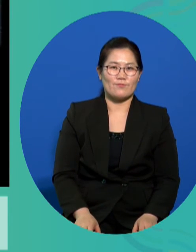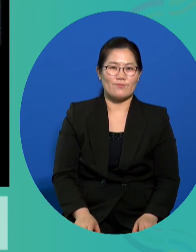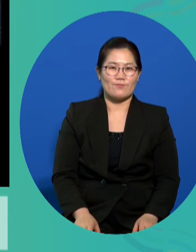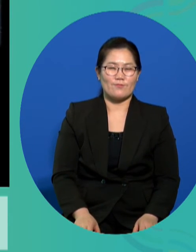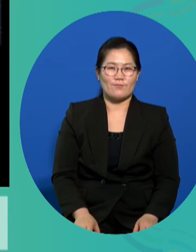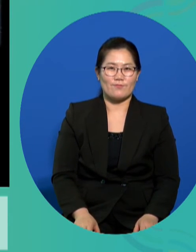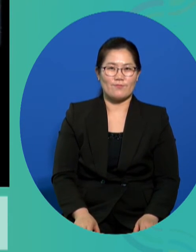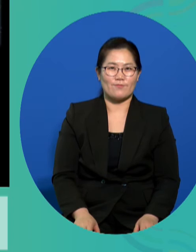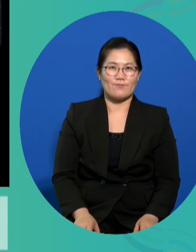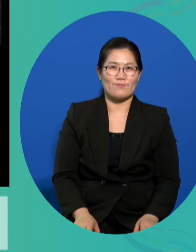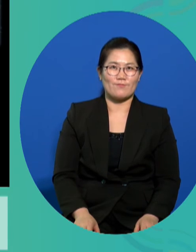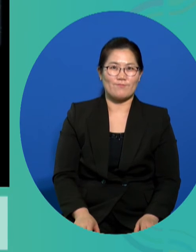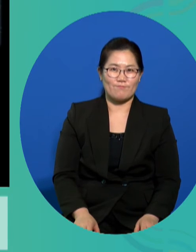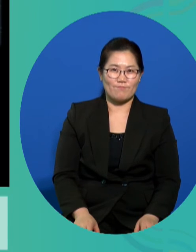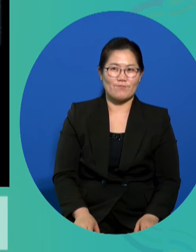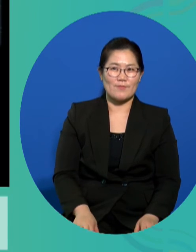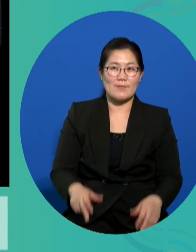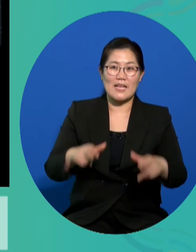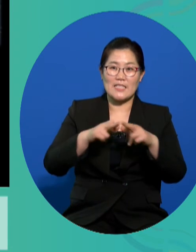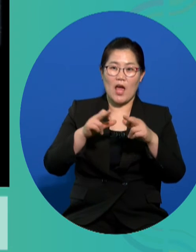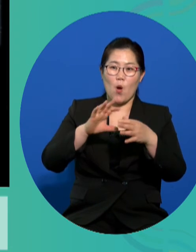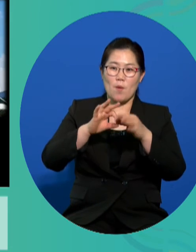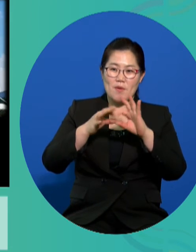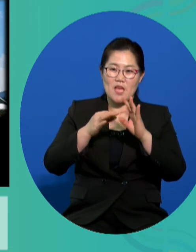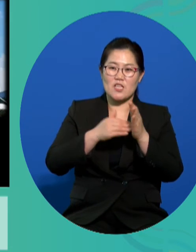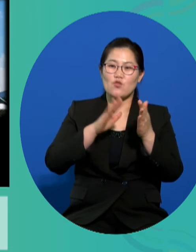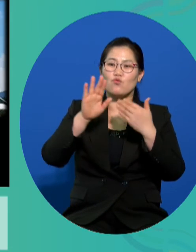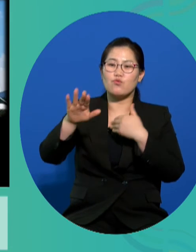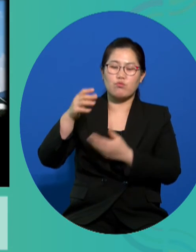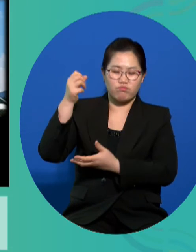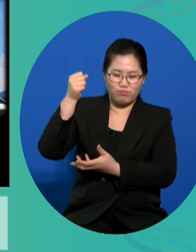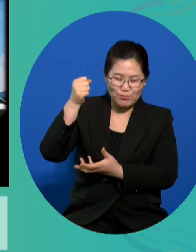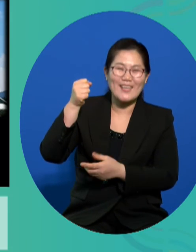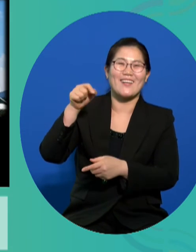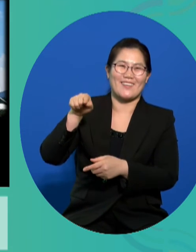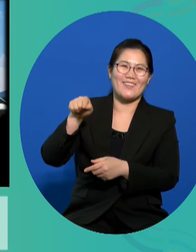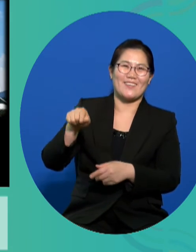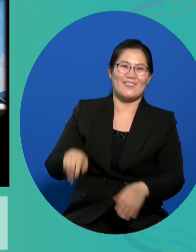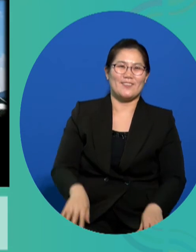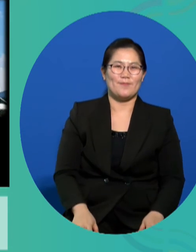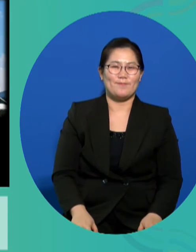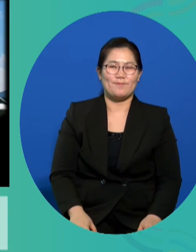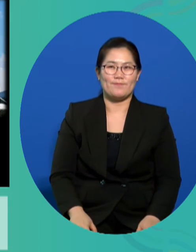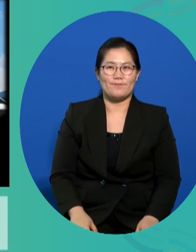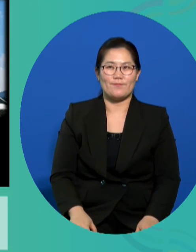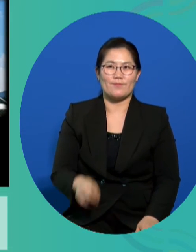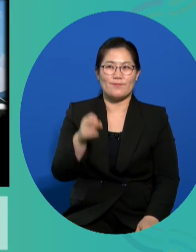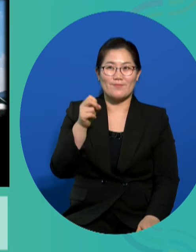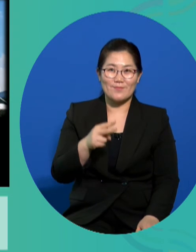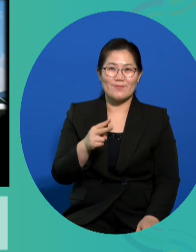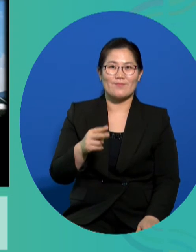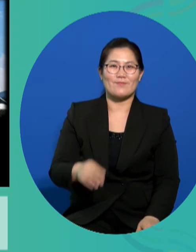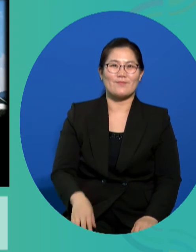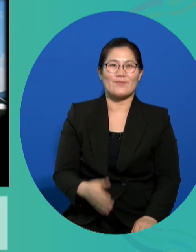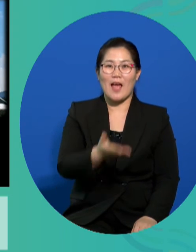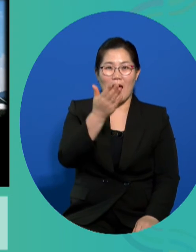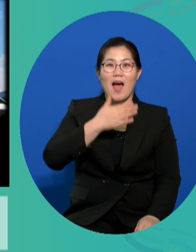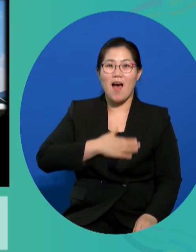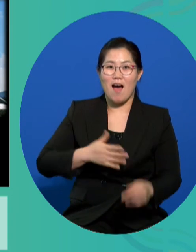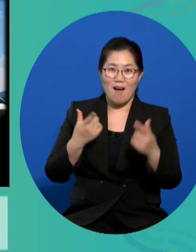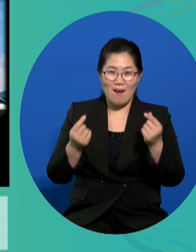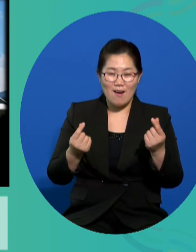우리가 이야기할 수 있는 패럴림픽, 포스트 패럴림픽 유산이다. 그리고 이제 뭐 다들 아시다시피 뭐 우리가